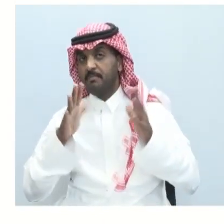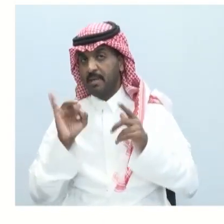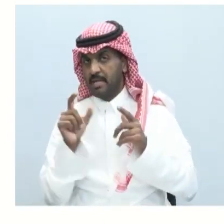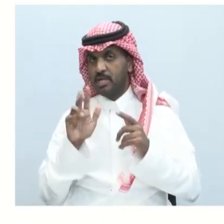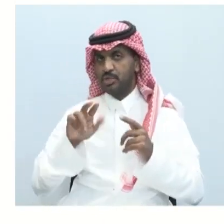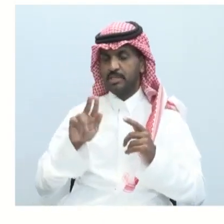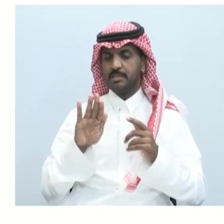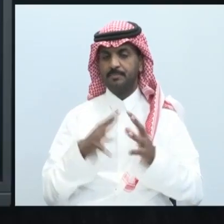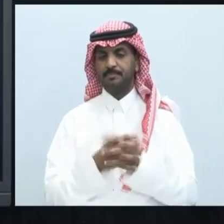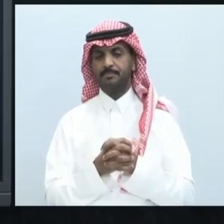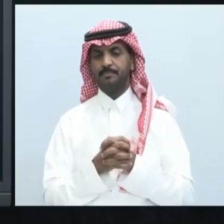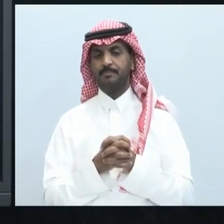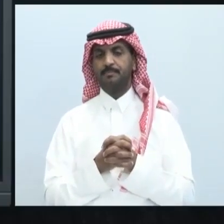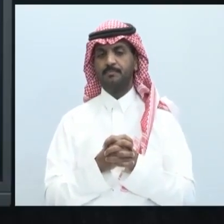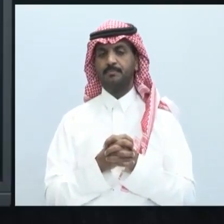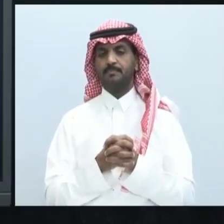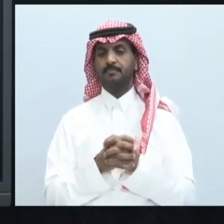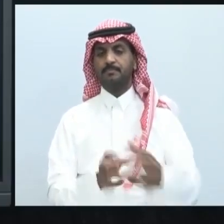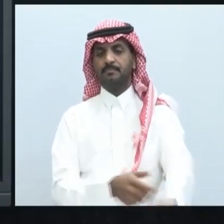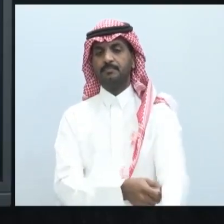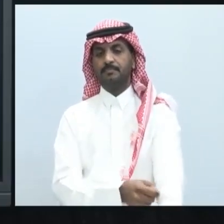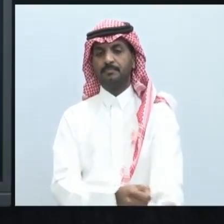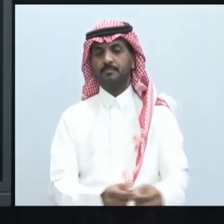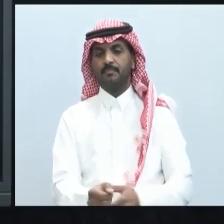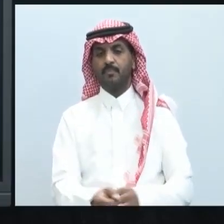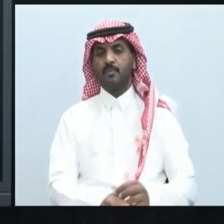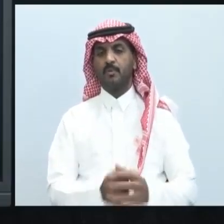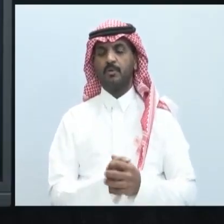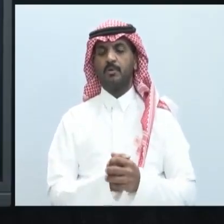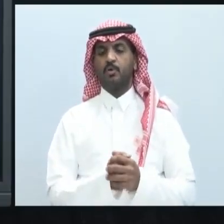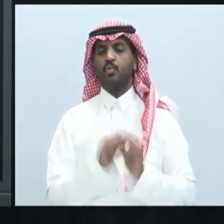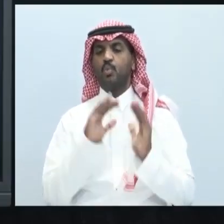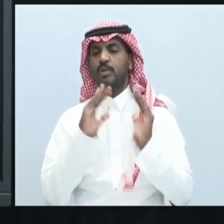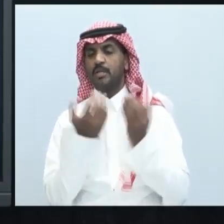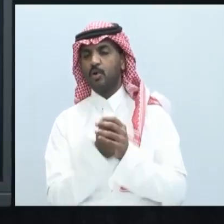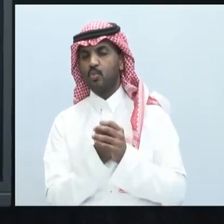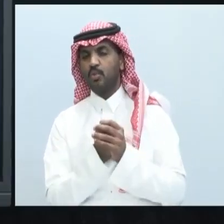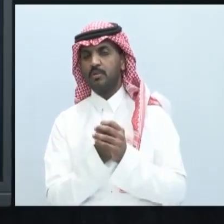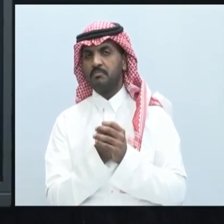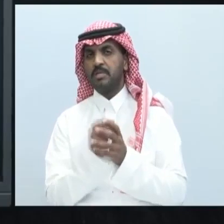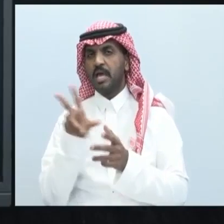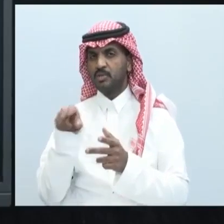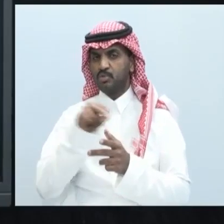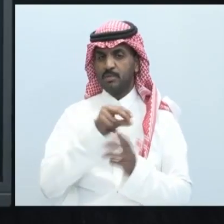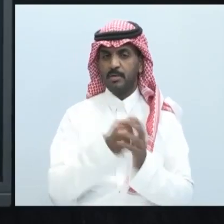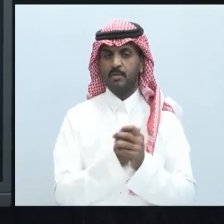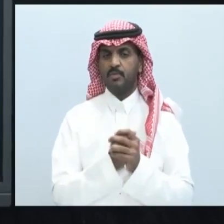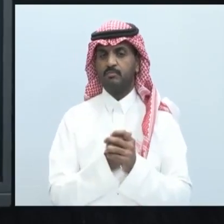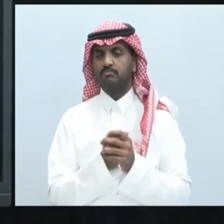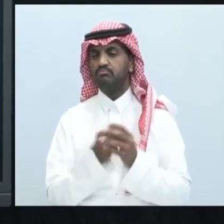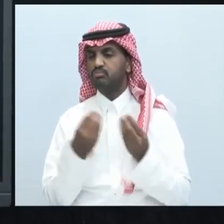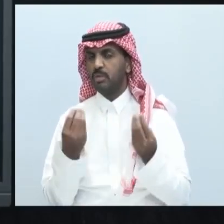من الجنس الفصيله اكبر ماذا من الجنس وتتكون من اجناس متشابهه